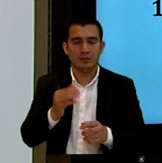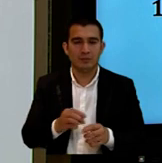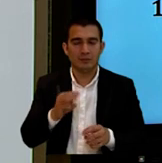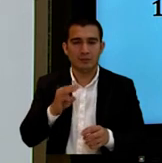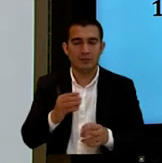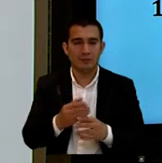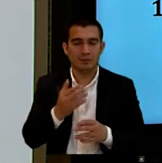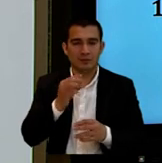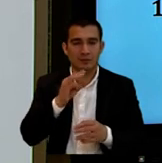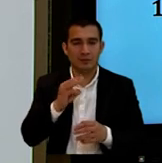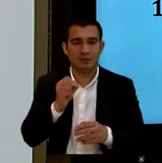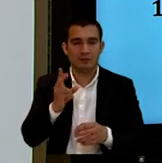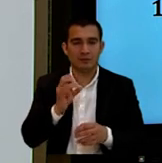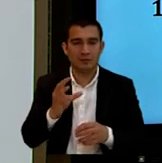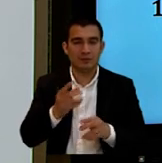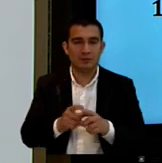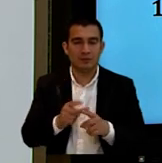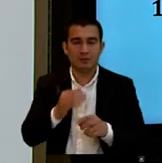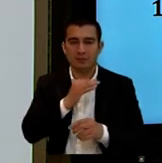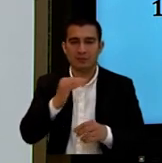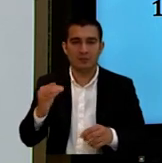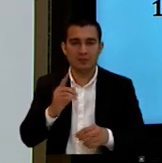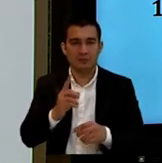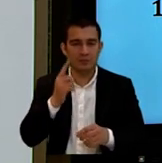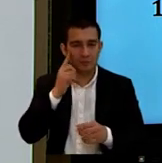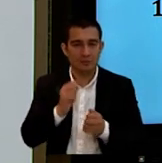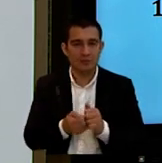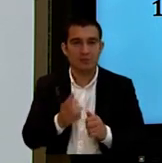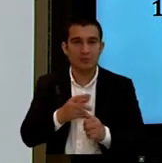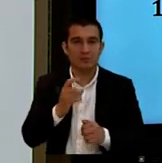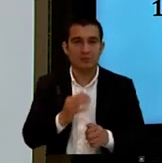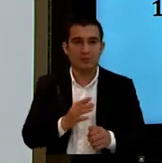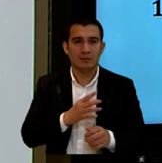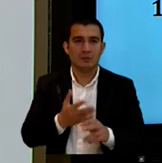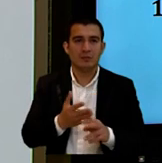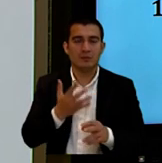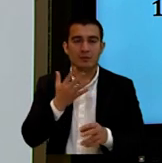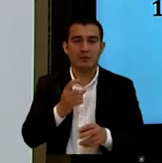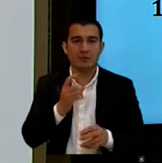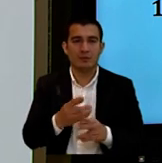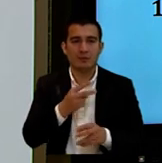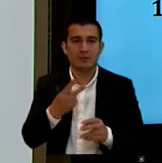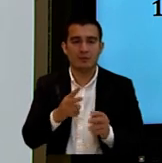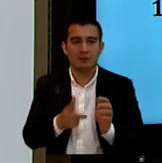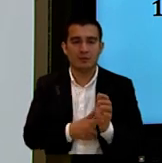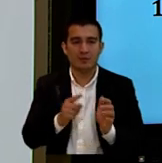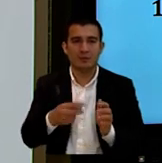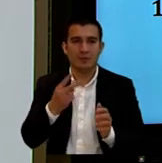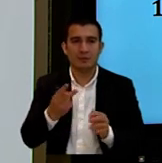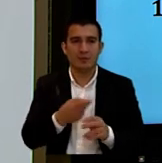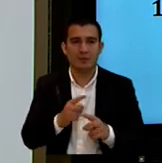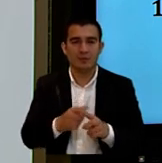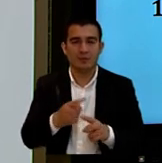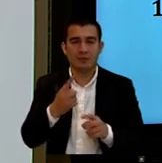x. Tenglamani yechamiz. 5x barobar 27.2 plus 1.6x.